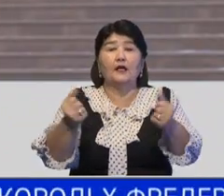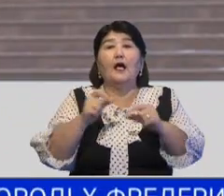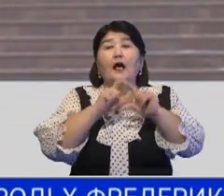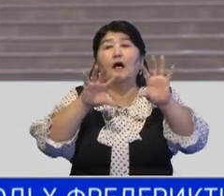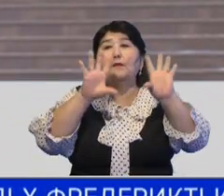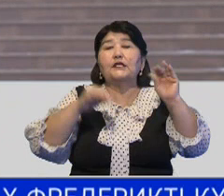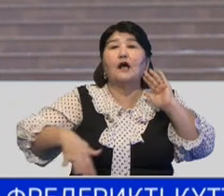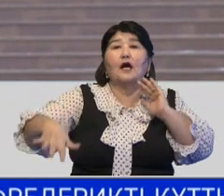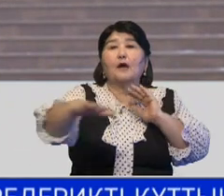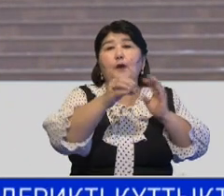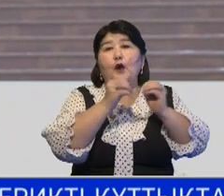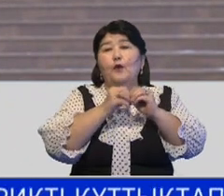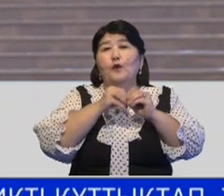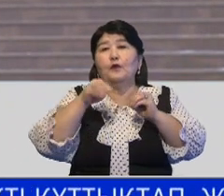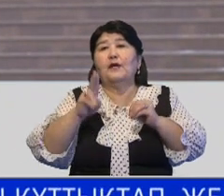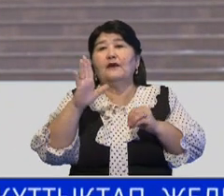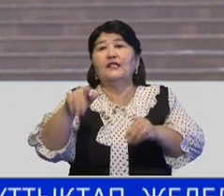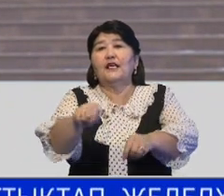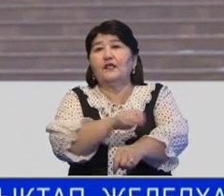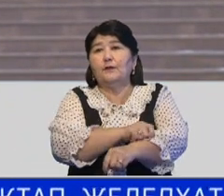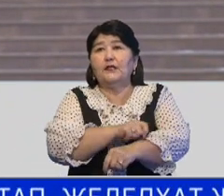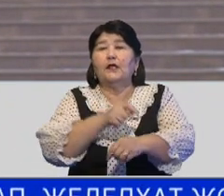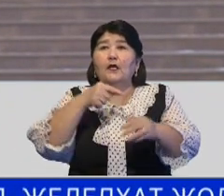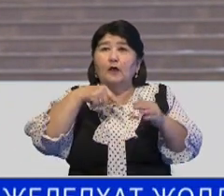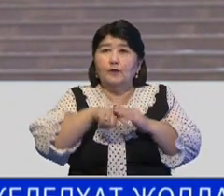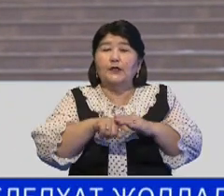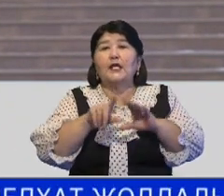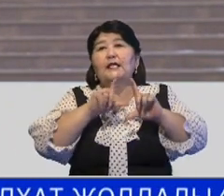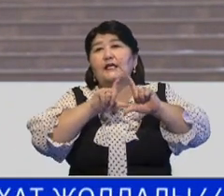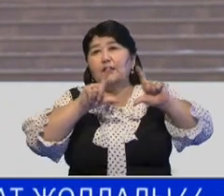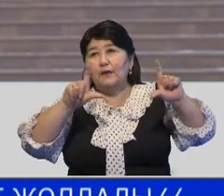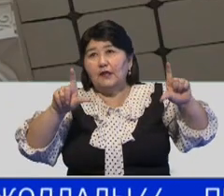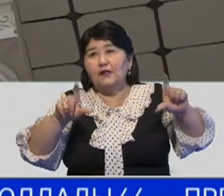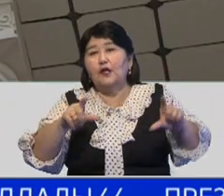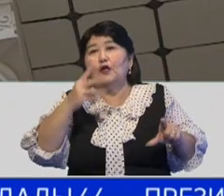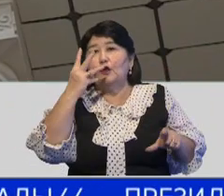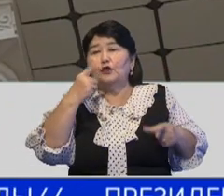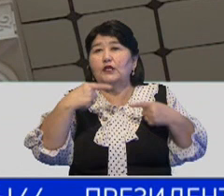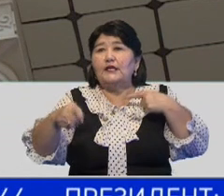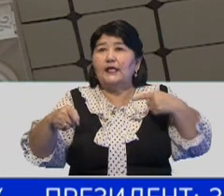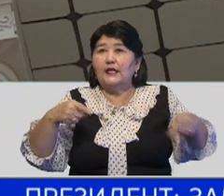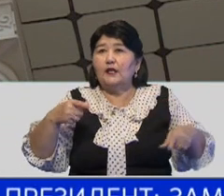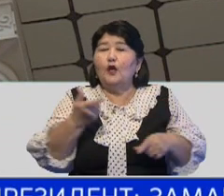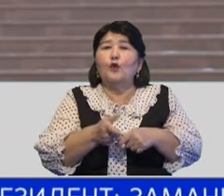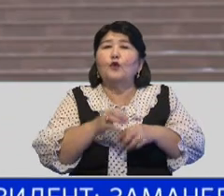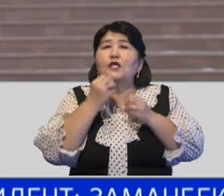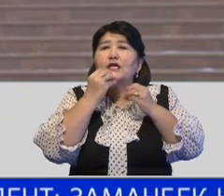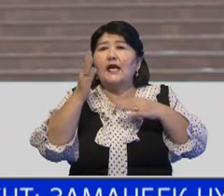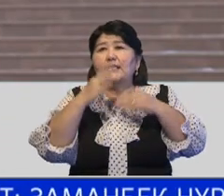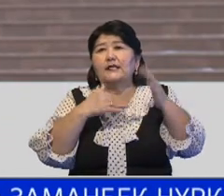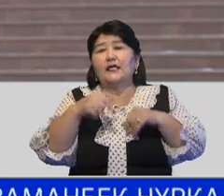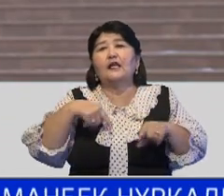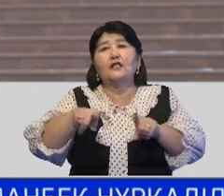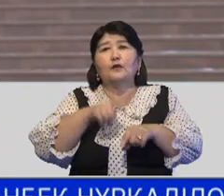жалпы алаңы 10 мың квадраттың үстінде өте үлкен ғимарат. 3 деңгейді. Енді бұл өте жақсы салынған объект деп ойлаймын.